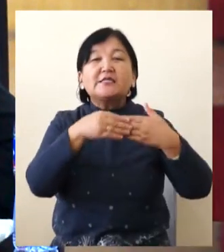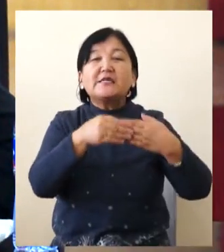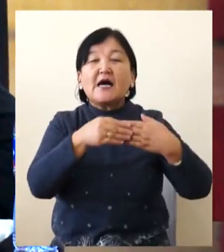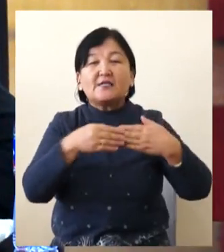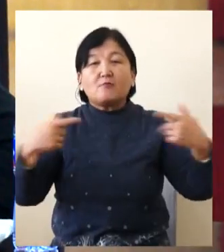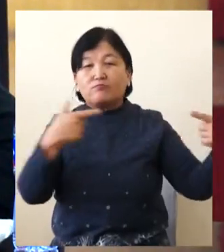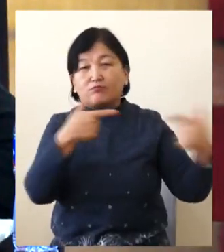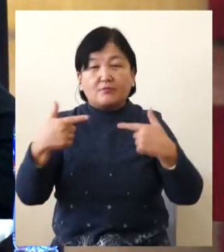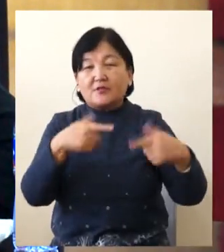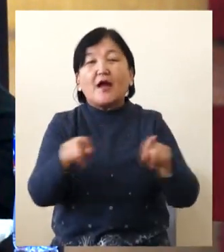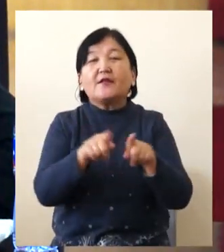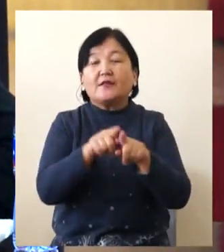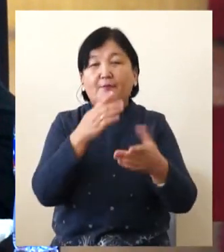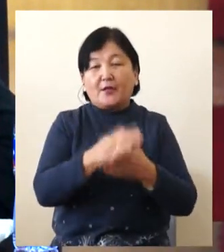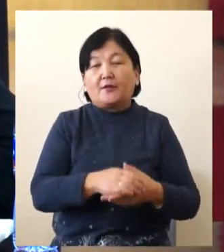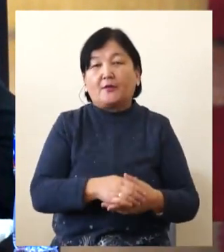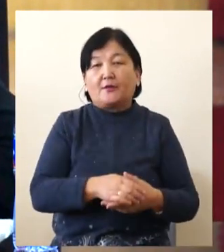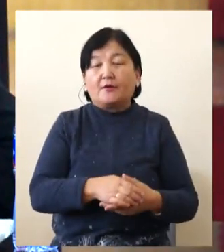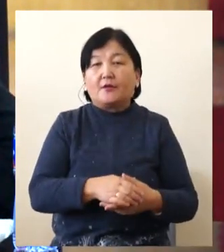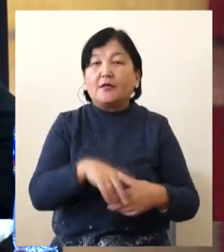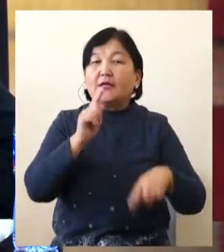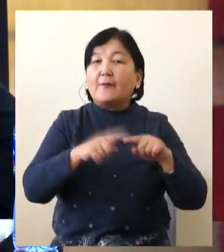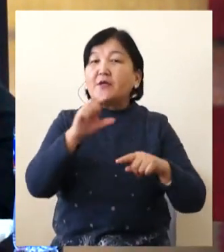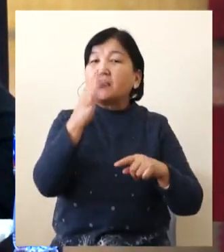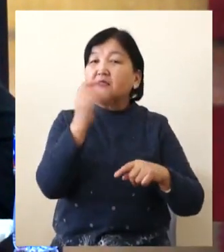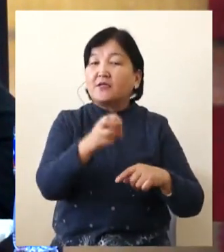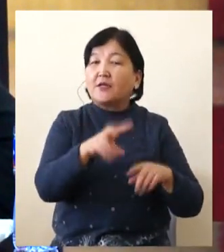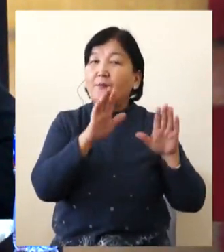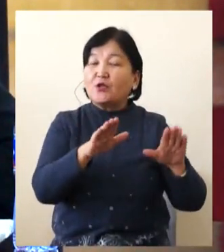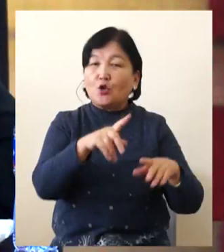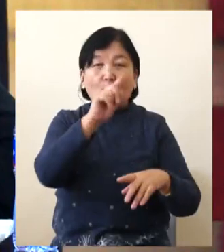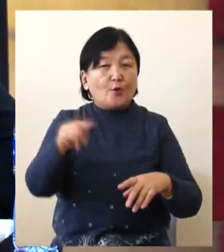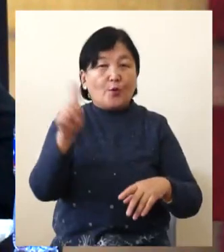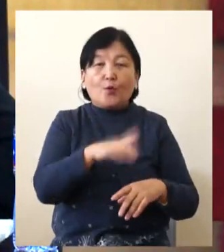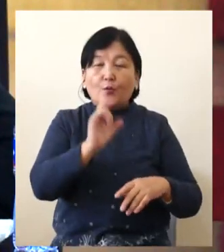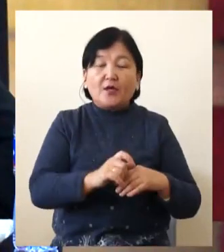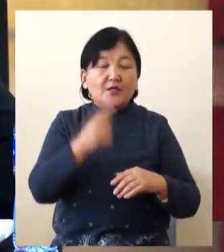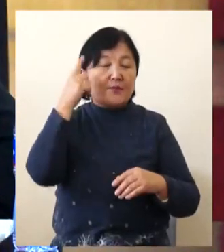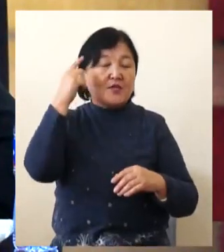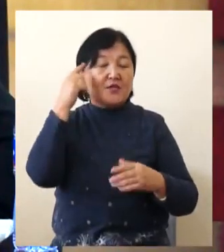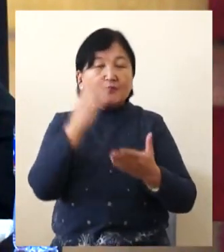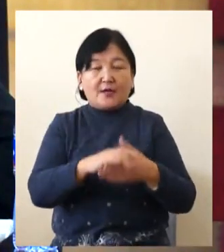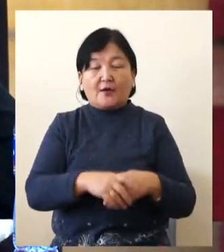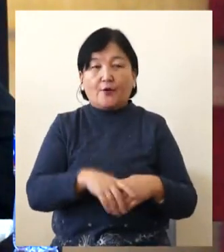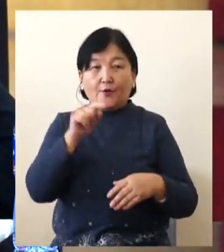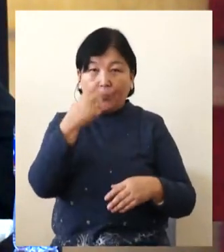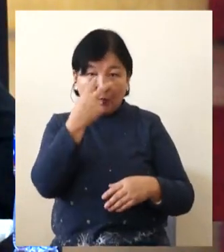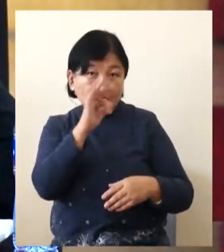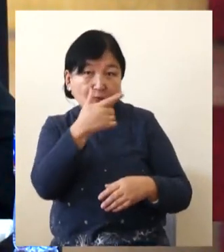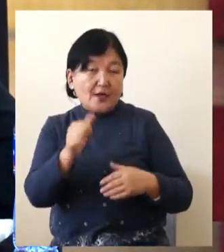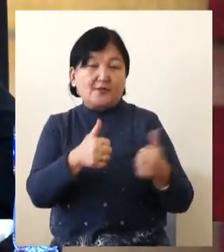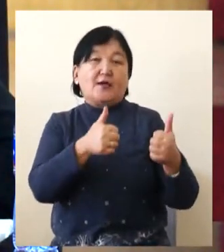зөв. А бид нар ямар засагдал байж болохгүй юм бэ гэдгийг үзэж байгаа. Энэ маш зөв. Одоо үзэж байгаа нь сайн